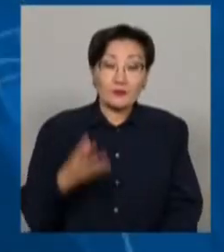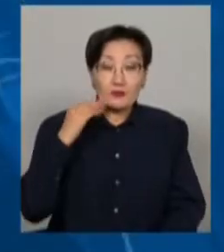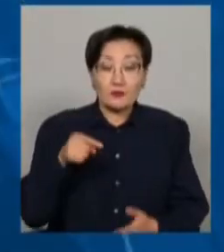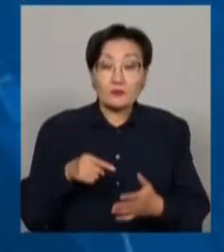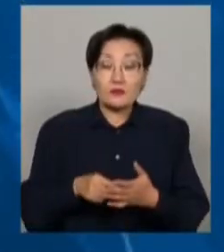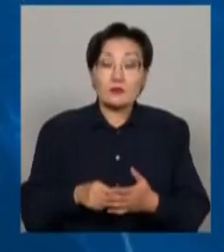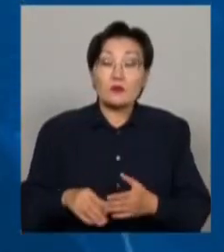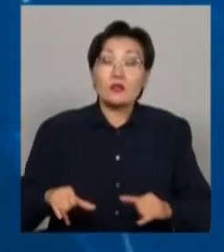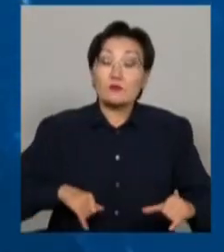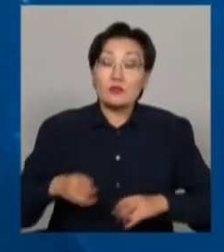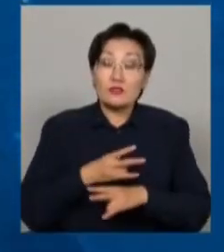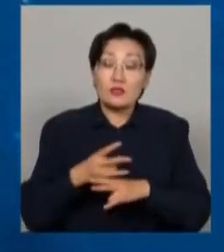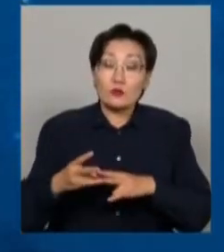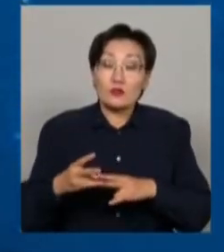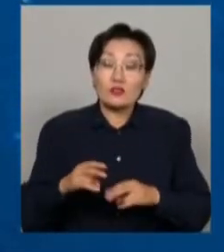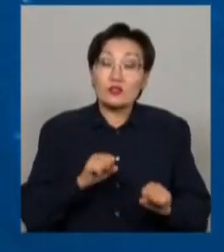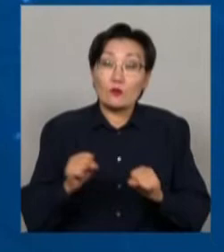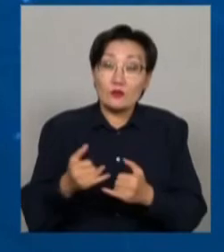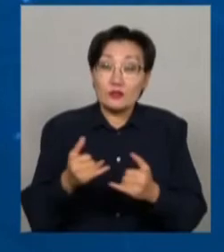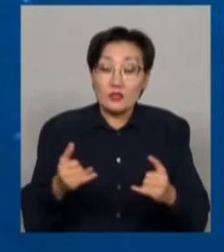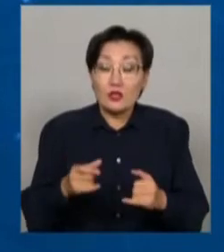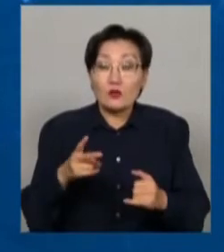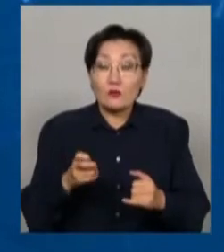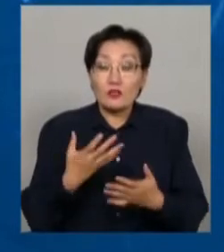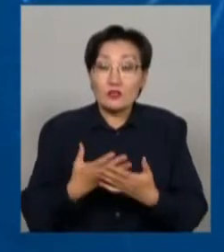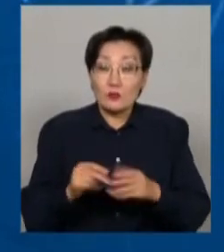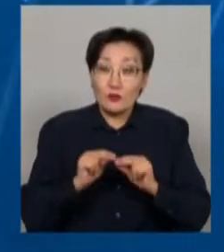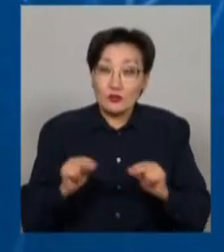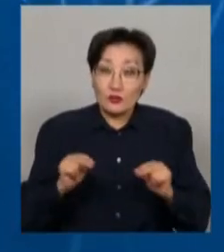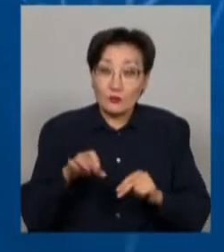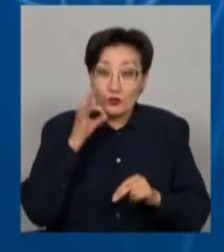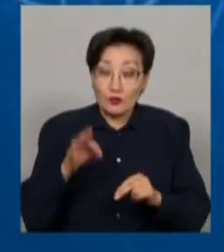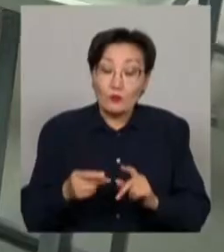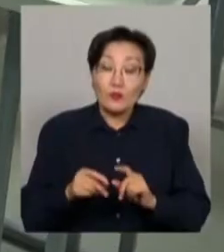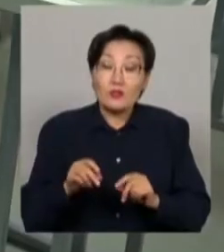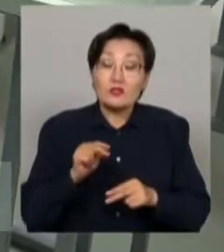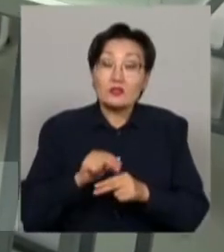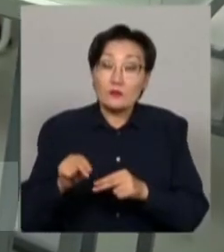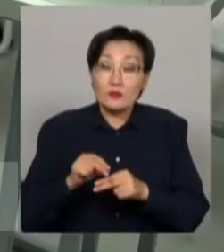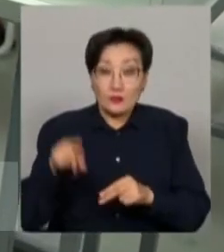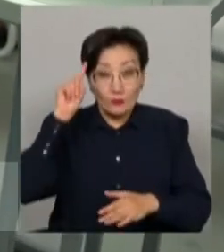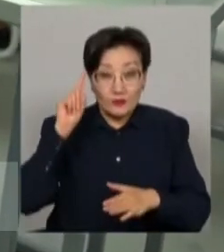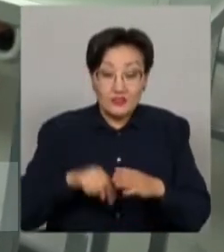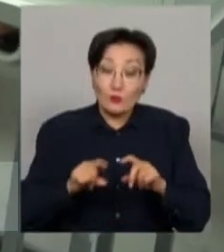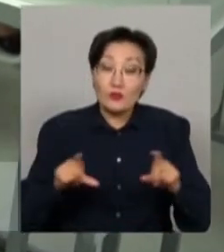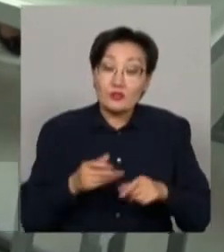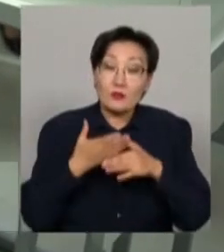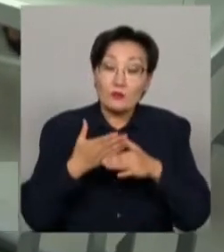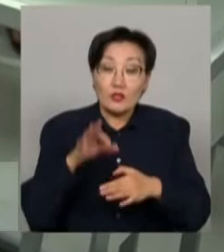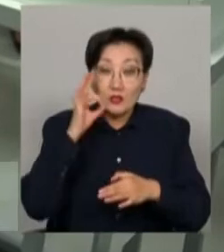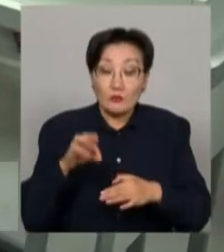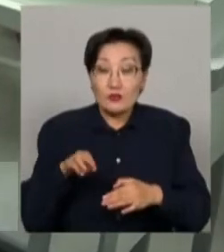Алматыда діни экстремизм мен терроризмнің алдын алу бойынша 200-ге жуық мұғалім біліктілігін көтерді. Қалалық дін істері басқармасының қолдауымен